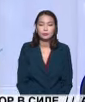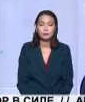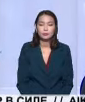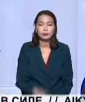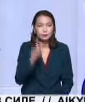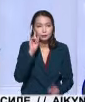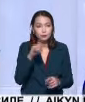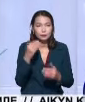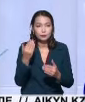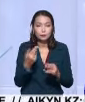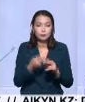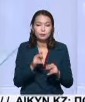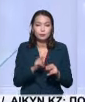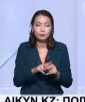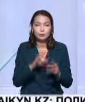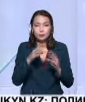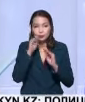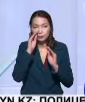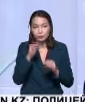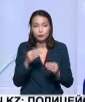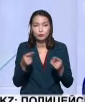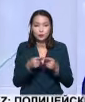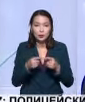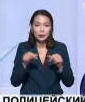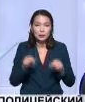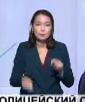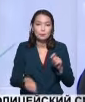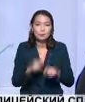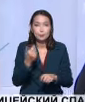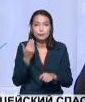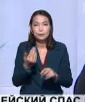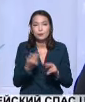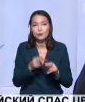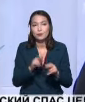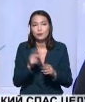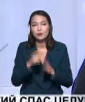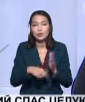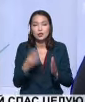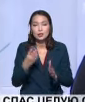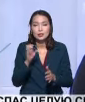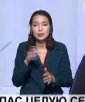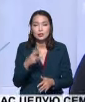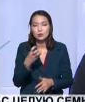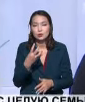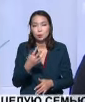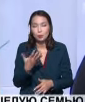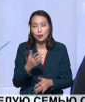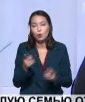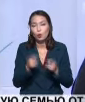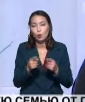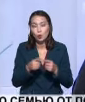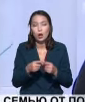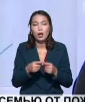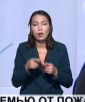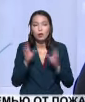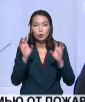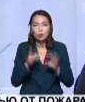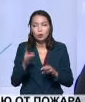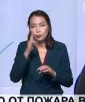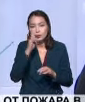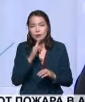Признать Кадырова Ильяса виновным в совершении уголовного правонарушения, предусмотренного частью 4 статьи 345 Уголовного кодекса Республики Казахстан,